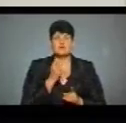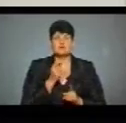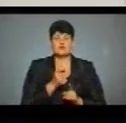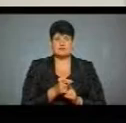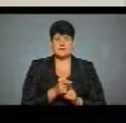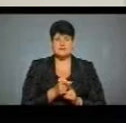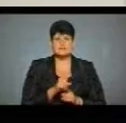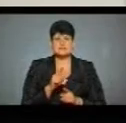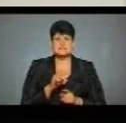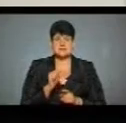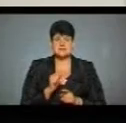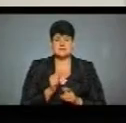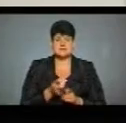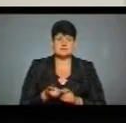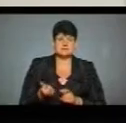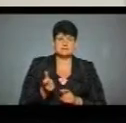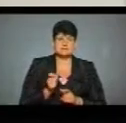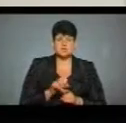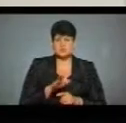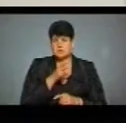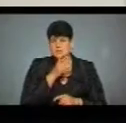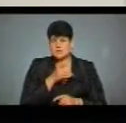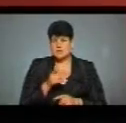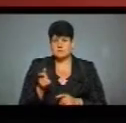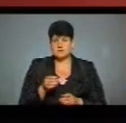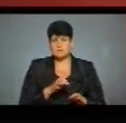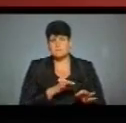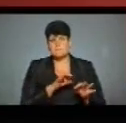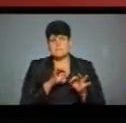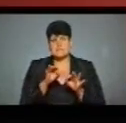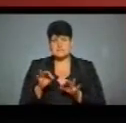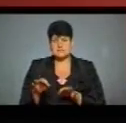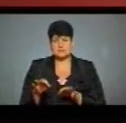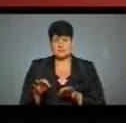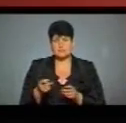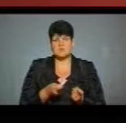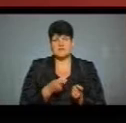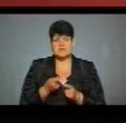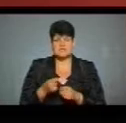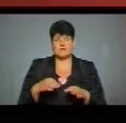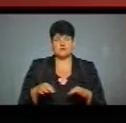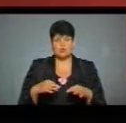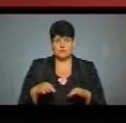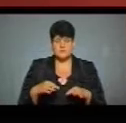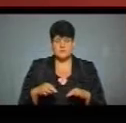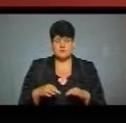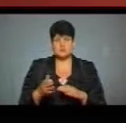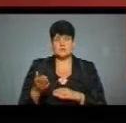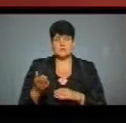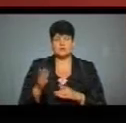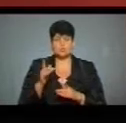відповідальність за перевищення строків транзитного везення автомобіля. Якщо строк